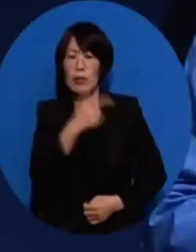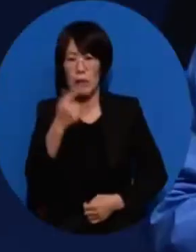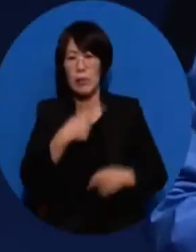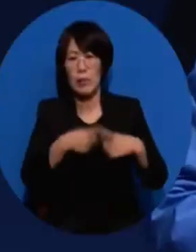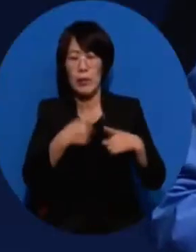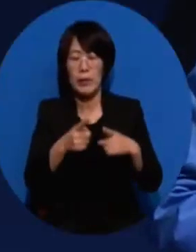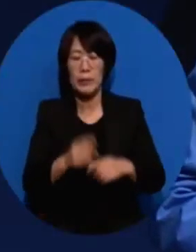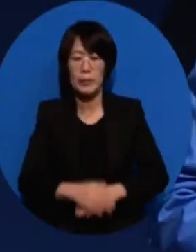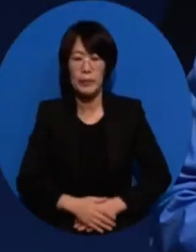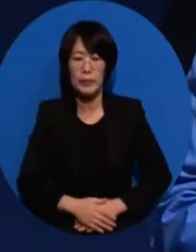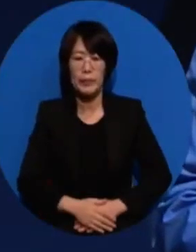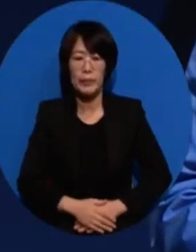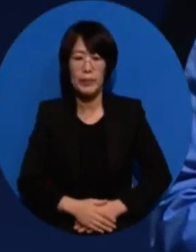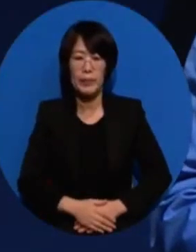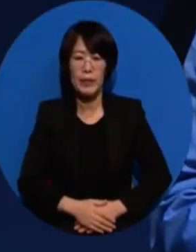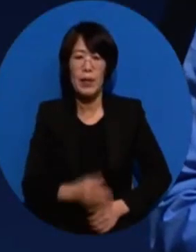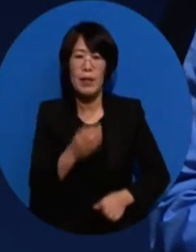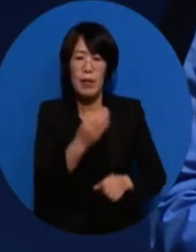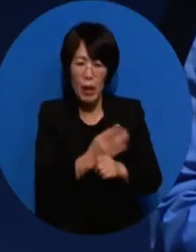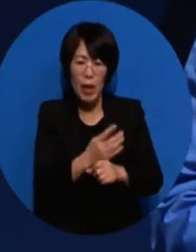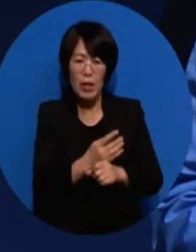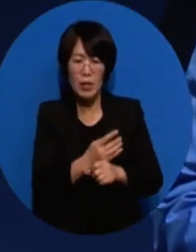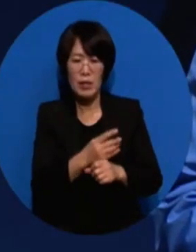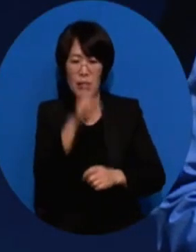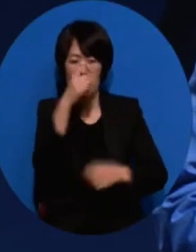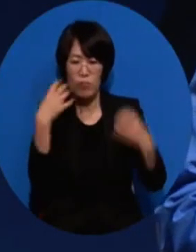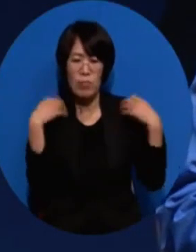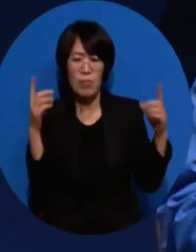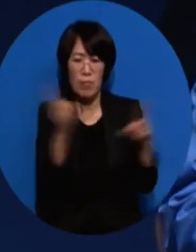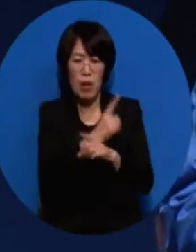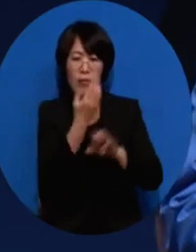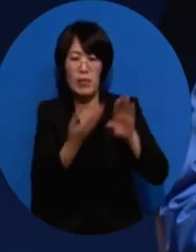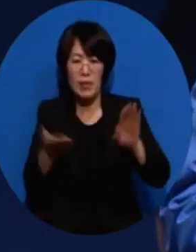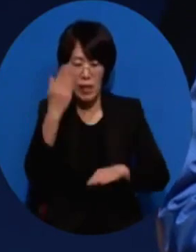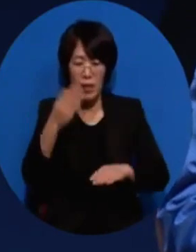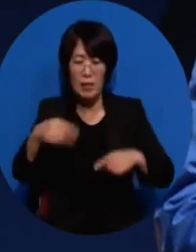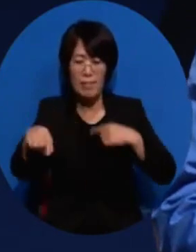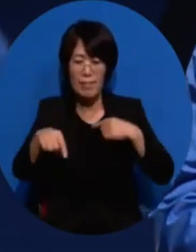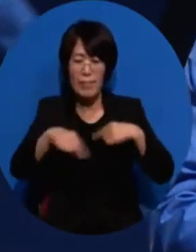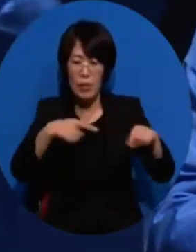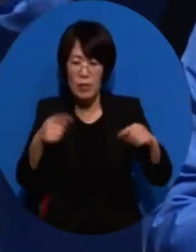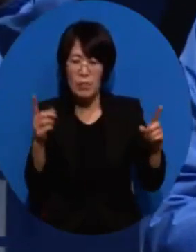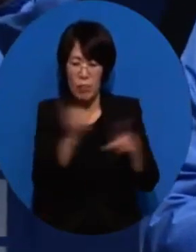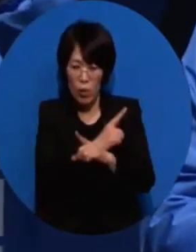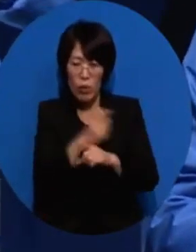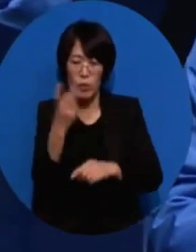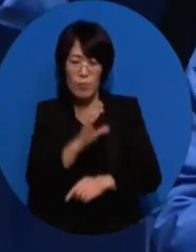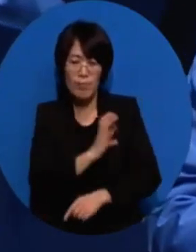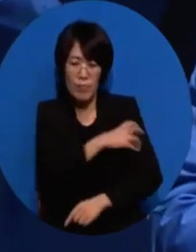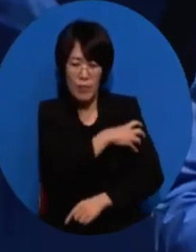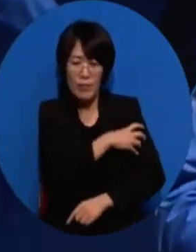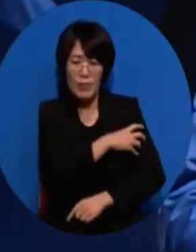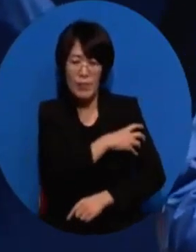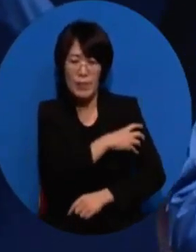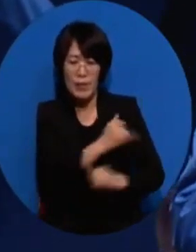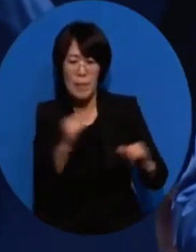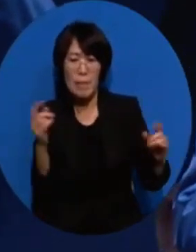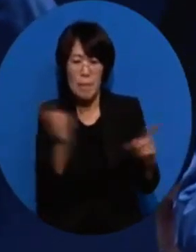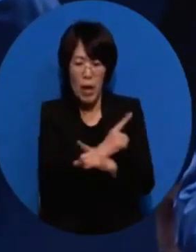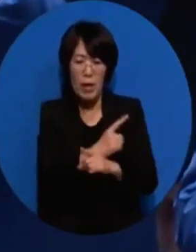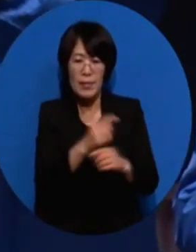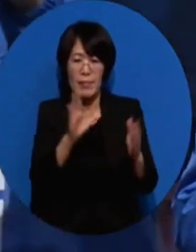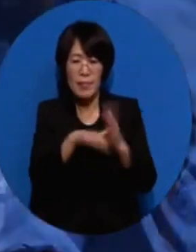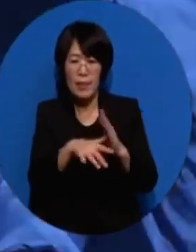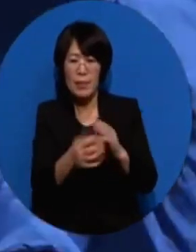겁니다. 단순한 정권 교체를 넘어서 정치 교체를 하고 기득권 교체를 해서 시대를 한번 바꿔내야